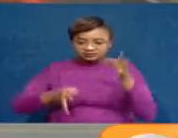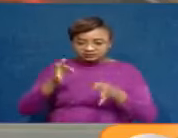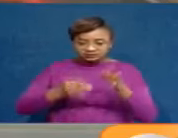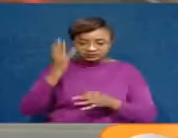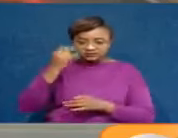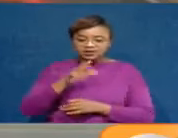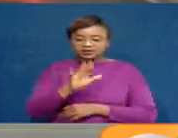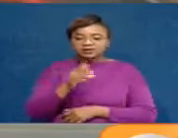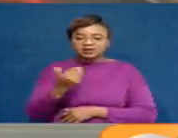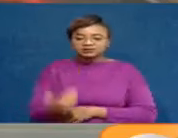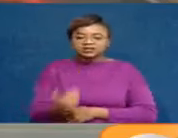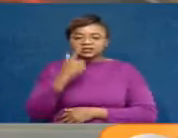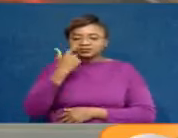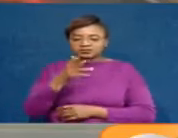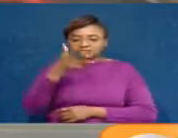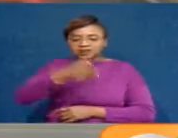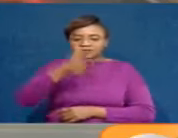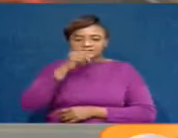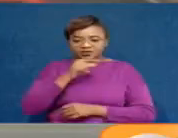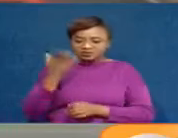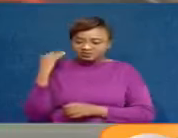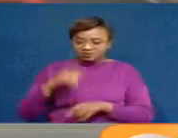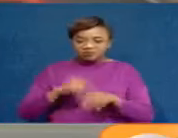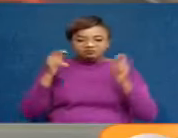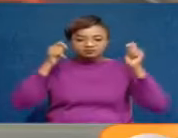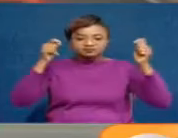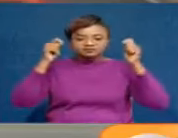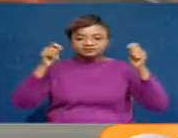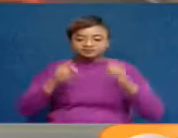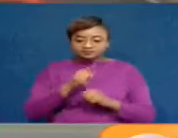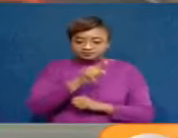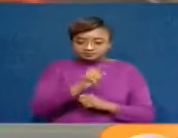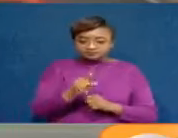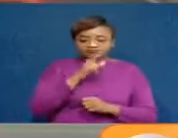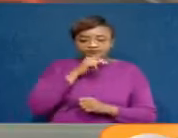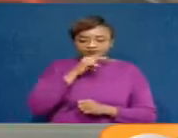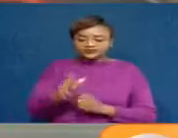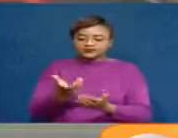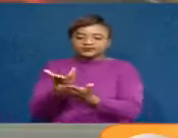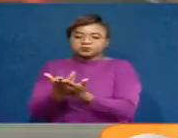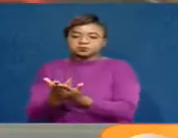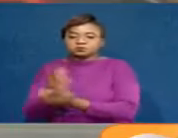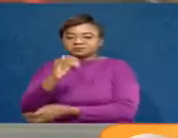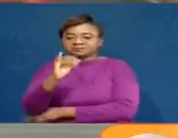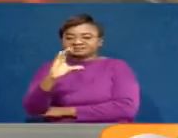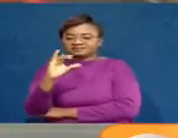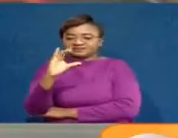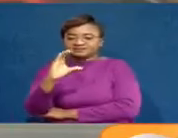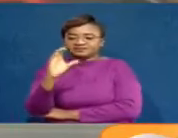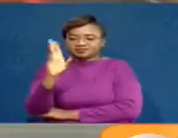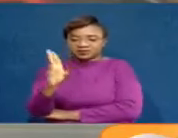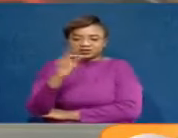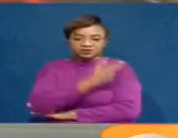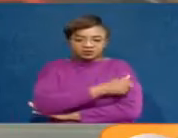Nane wiki iliyopita. Kulingana na familia, Wycliffe Thiong'o anayepokea matibabu katika chumba cha ICU